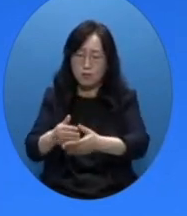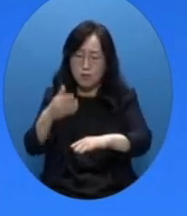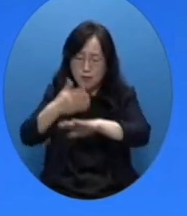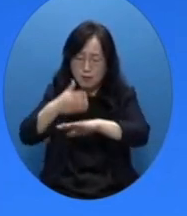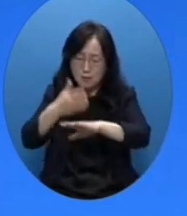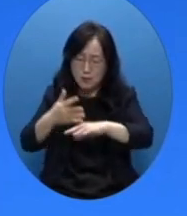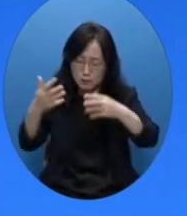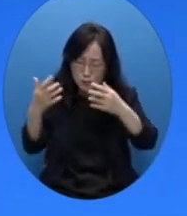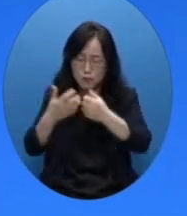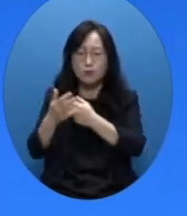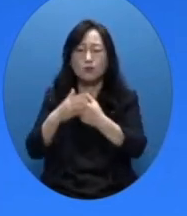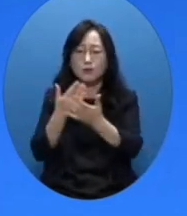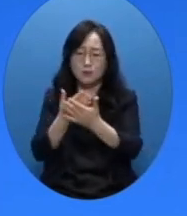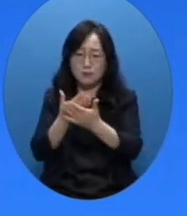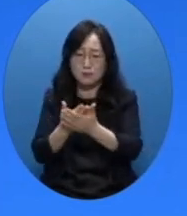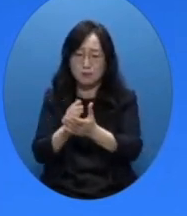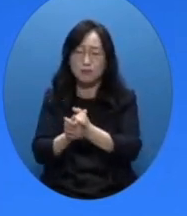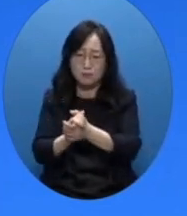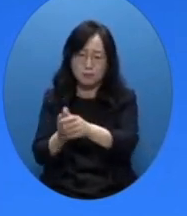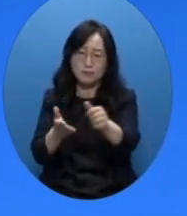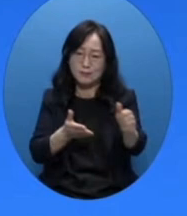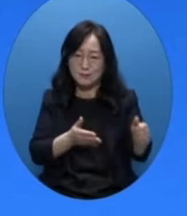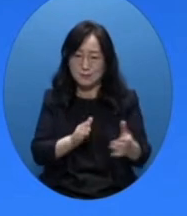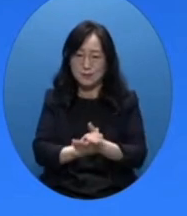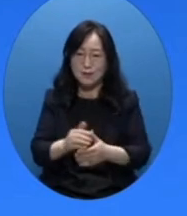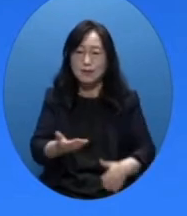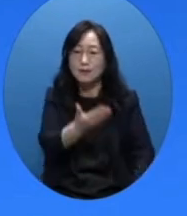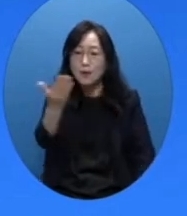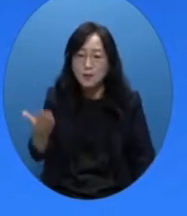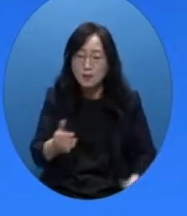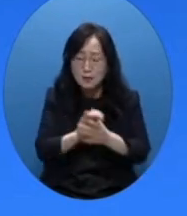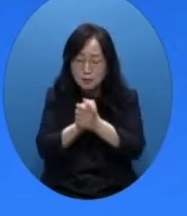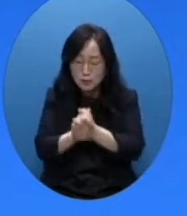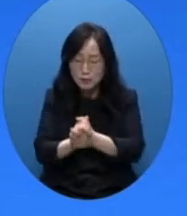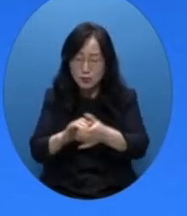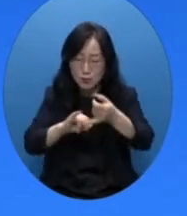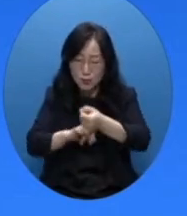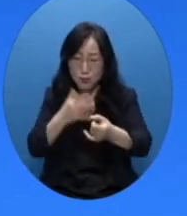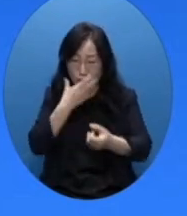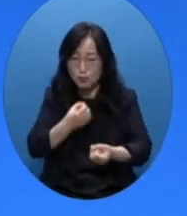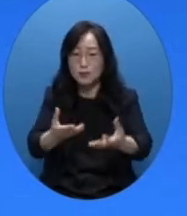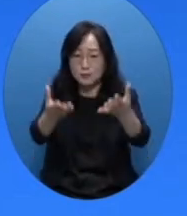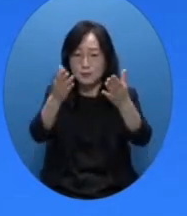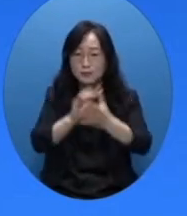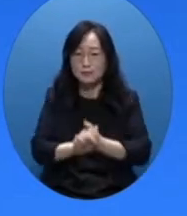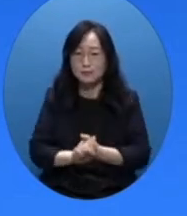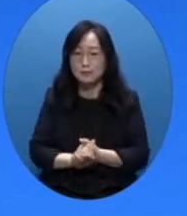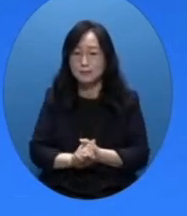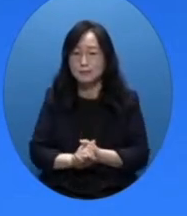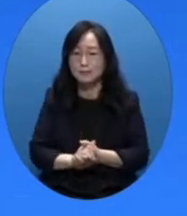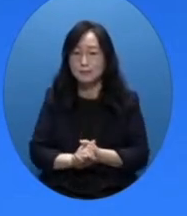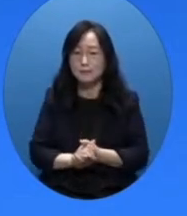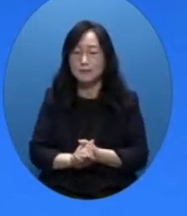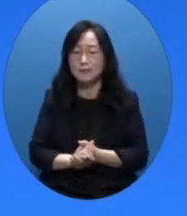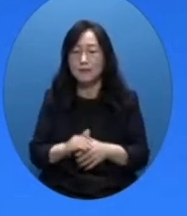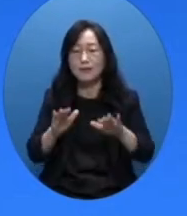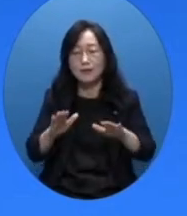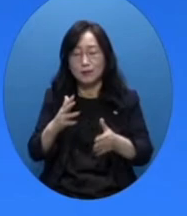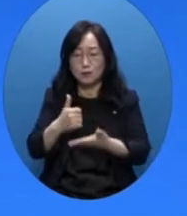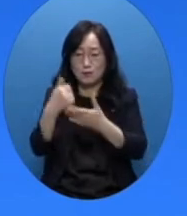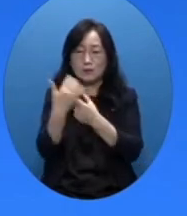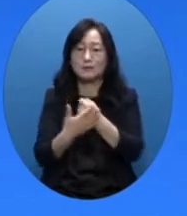주옵소서. 넘치는 감사로 하는 여러분, 나가는 여러분 모두가 되기를 주님으로 축원합니다. 이제가 주님의